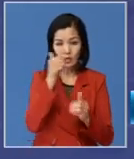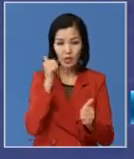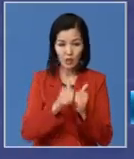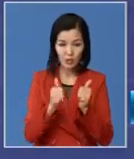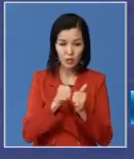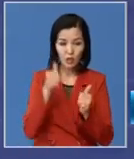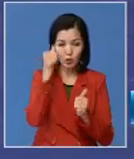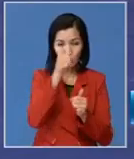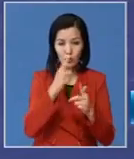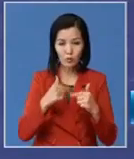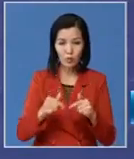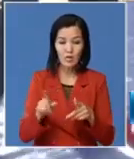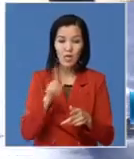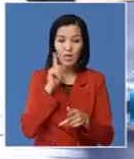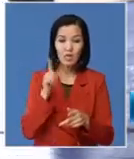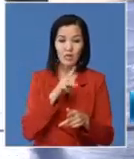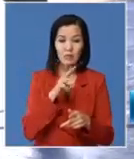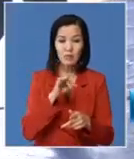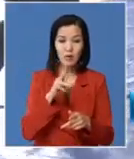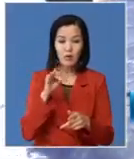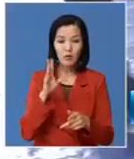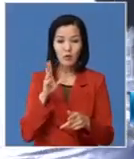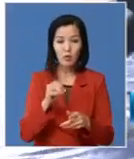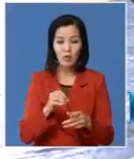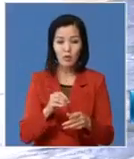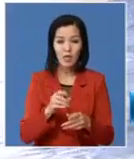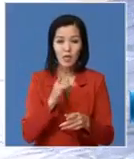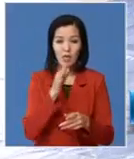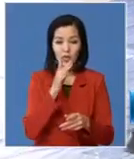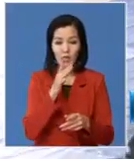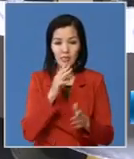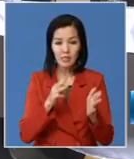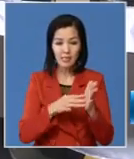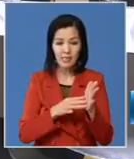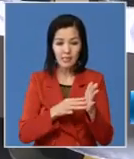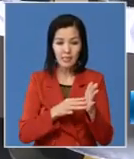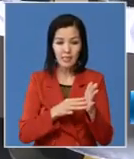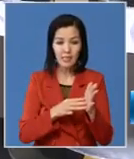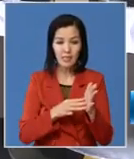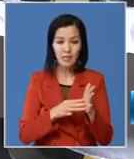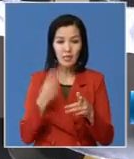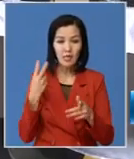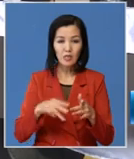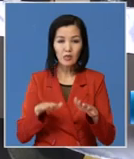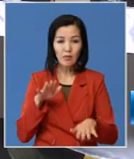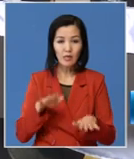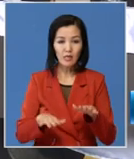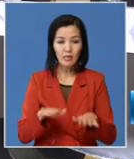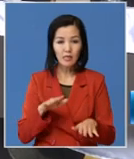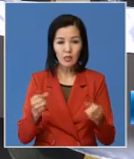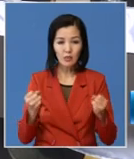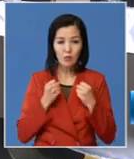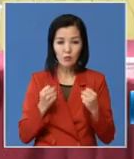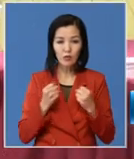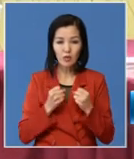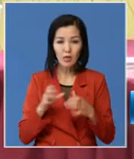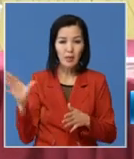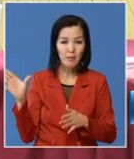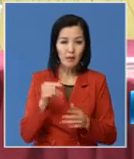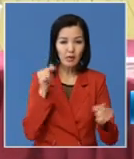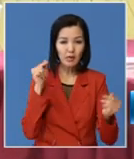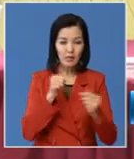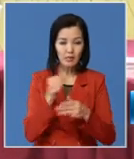аудару. Және де зағип жандардың осы әлеуметтік ортада алатын өзіндік ерекше орны бар тұлға екендіктерін көрсету.